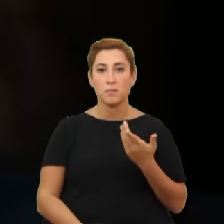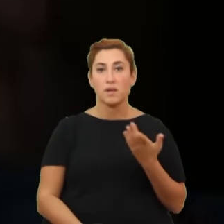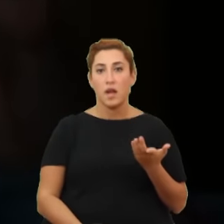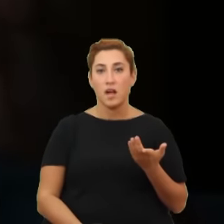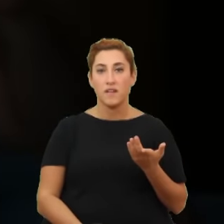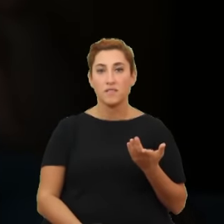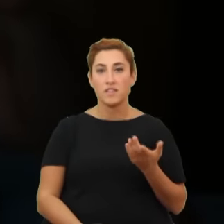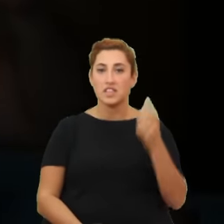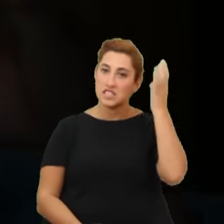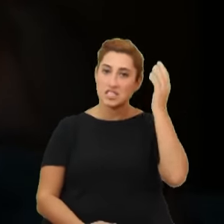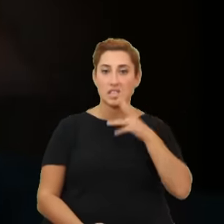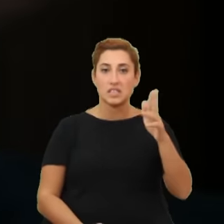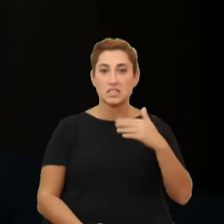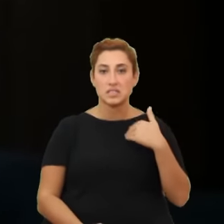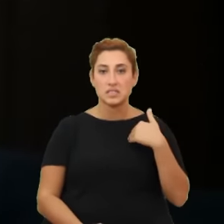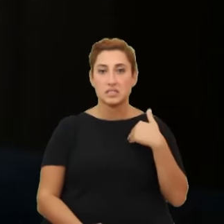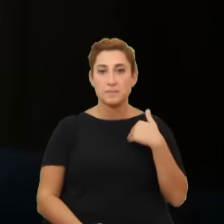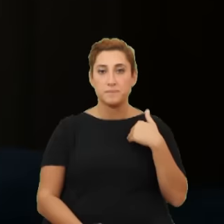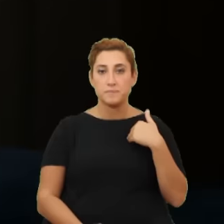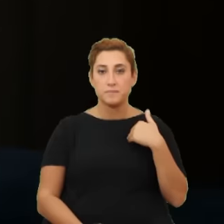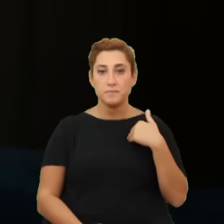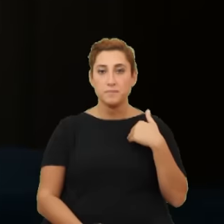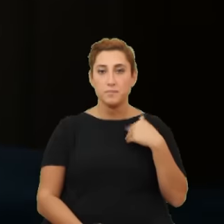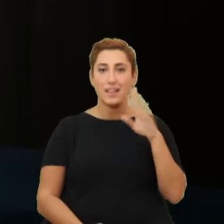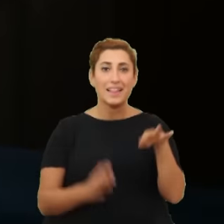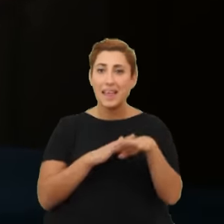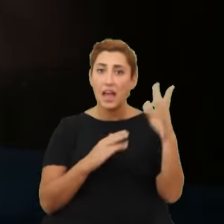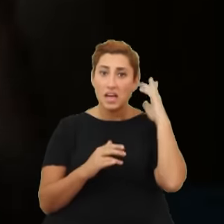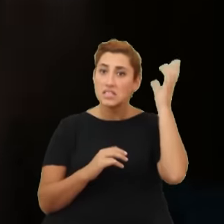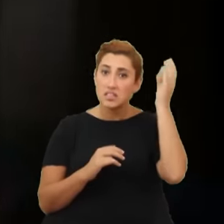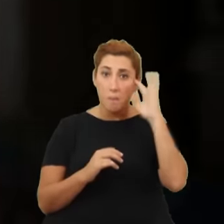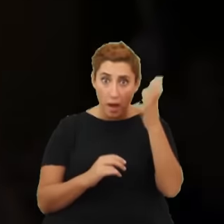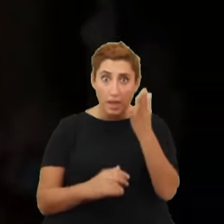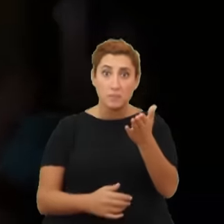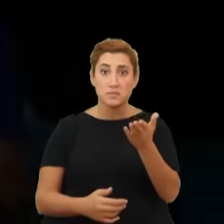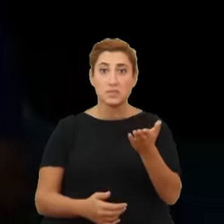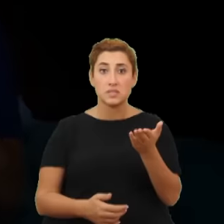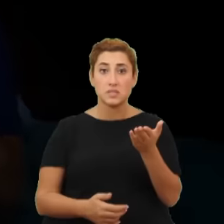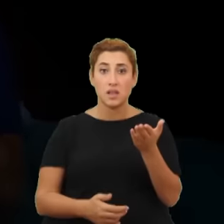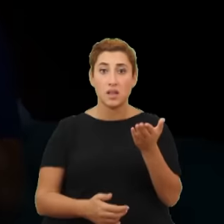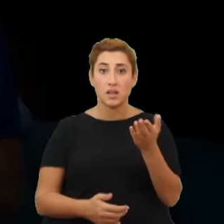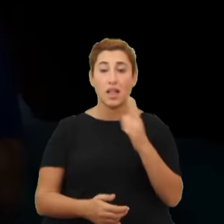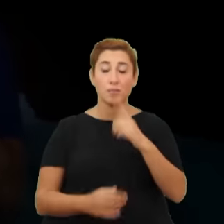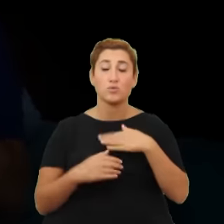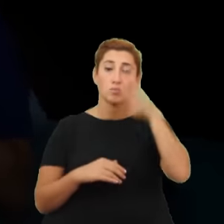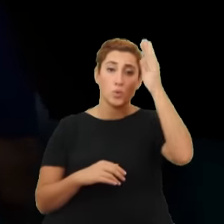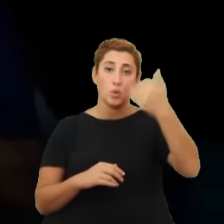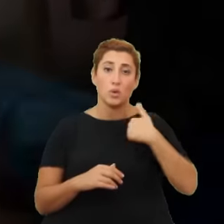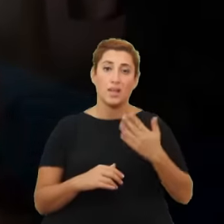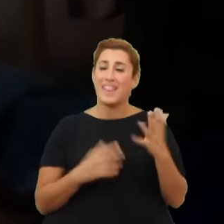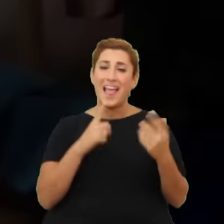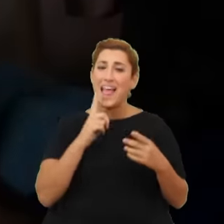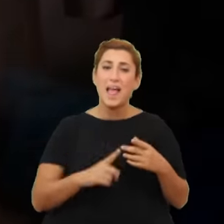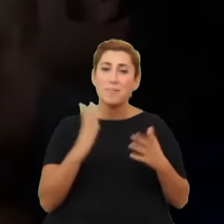Yani saçını kestim. Oğlum niye kestin lan saçını? Manyak mısın sen? İşte emir büyük yerden ya.